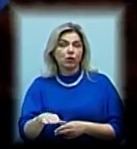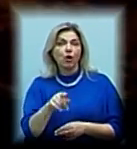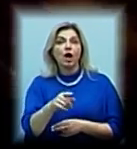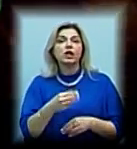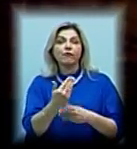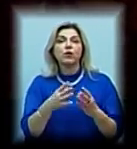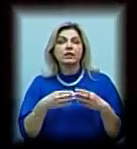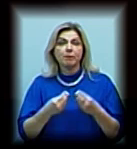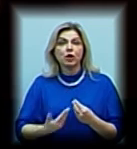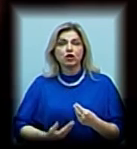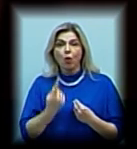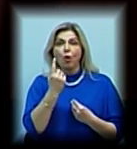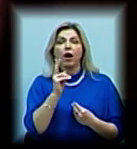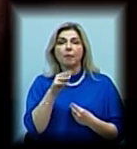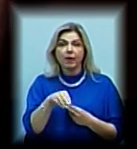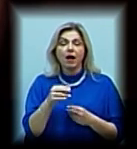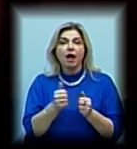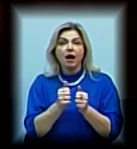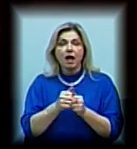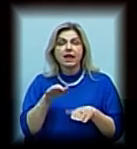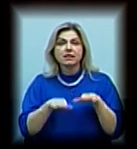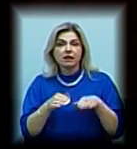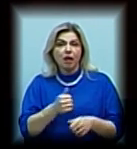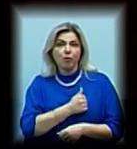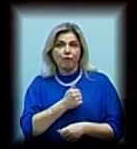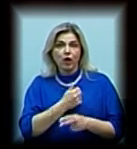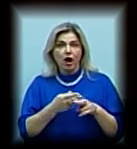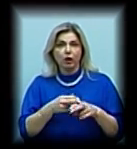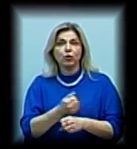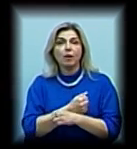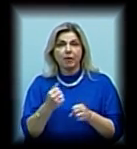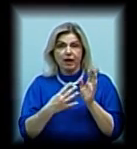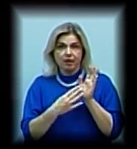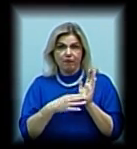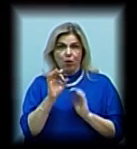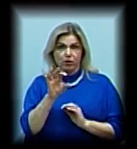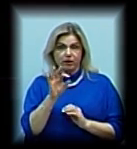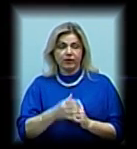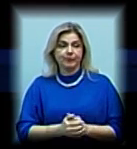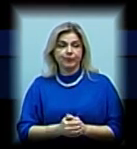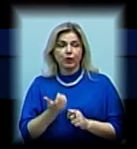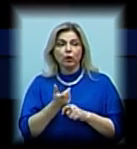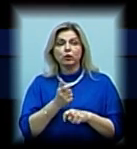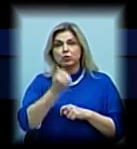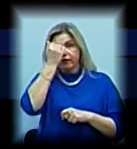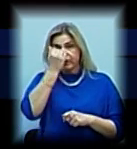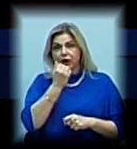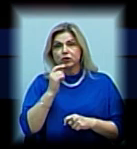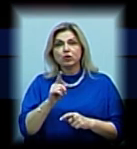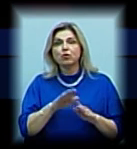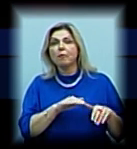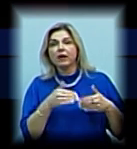кілометрі від складу боєприпасів, який вибухнув в ніч на 9 жовтня в Ічні. Ми дуже вдячні, що нам запропонували